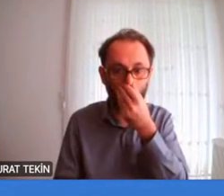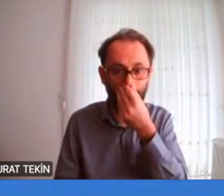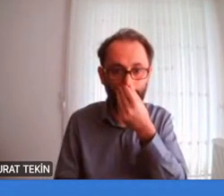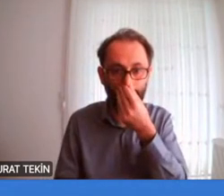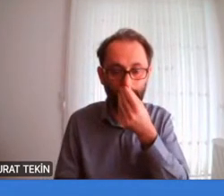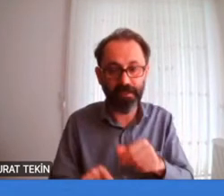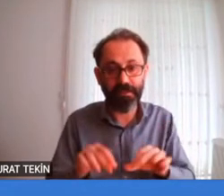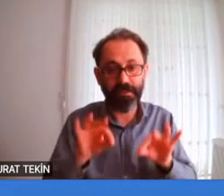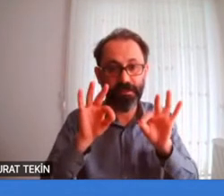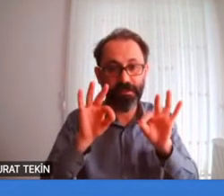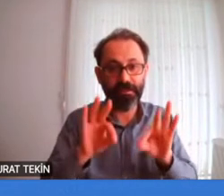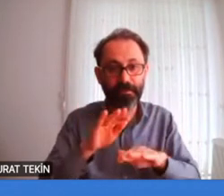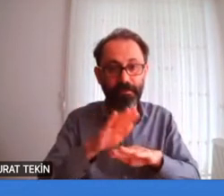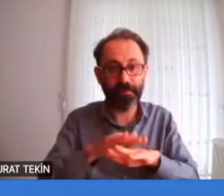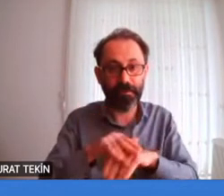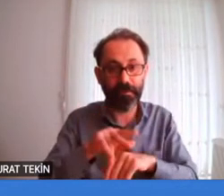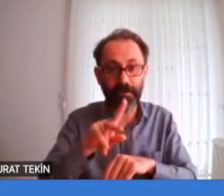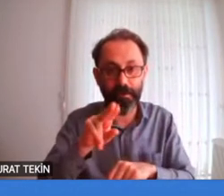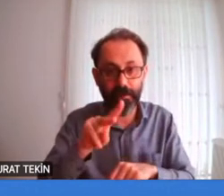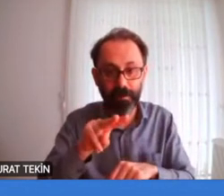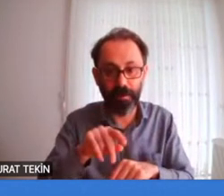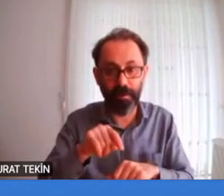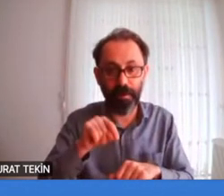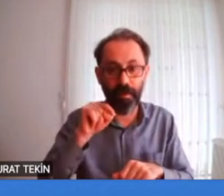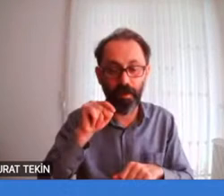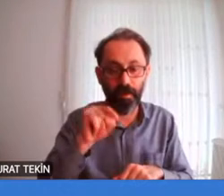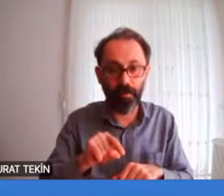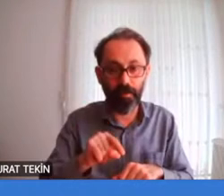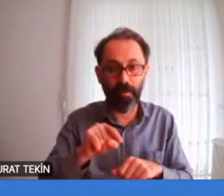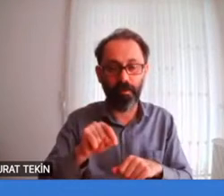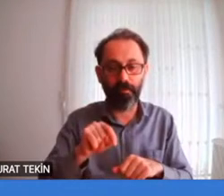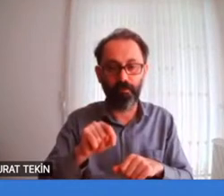an yaptığımız gibi üniversitelerde bu işi çok iyi anlatabilmek.